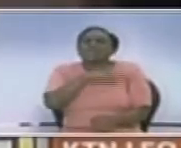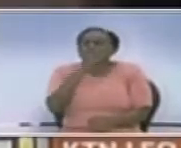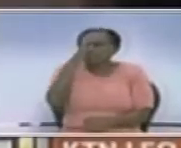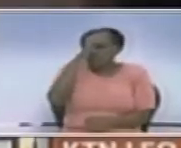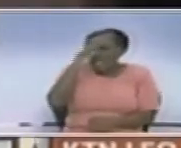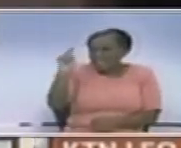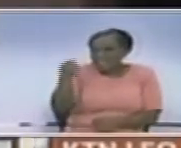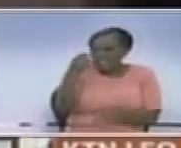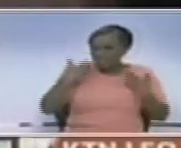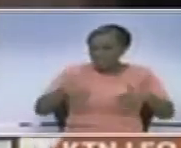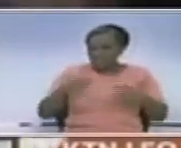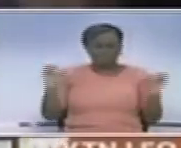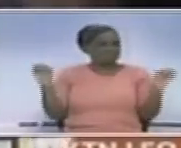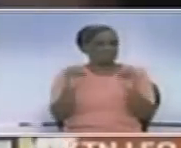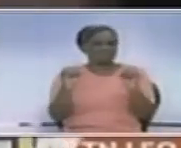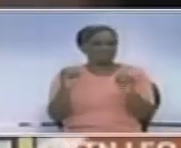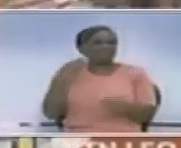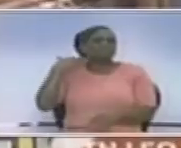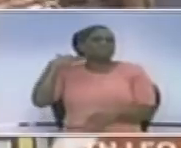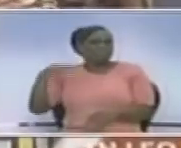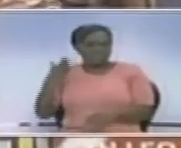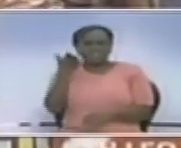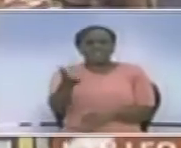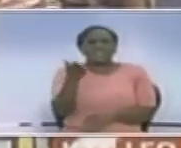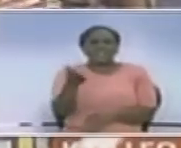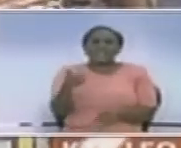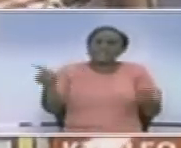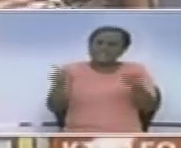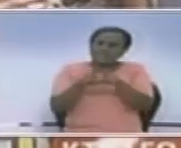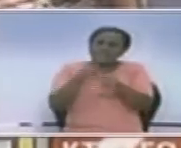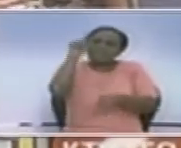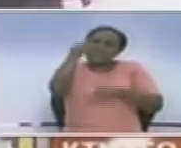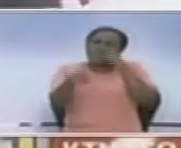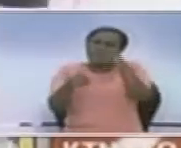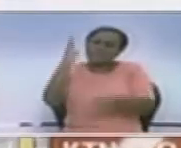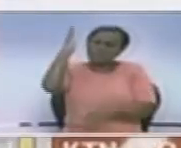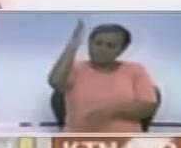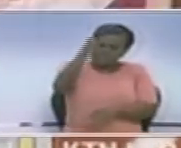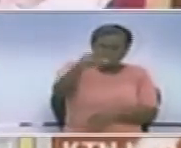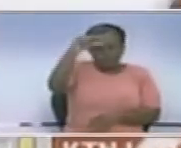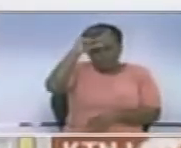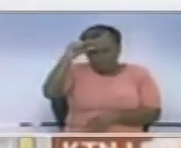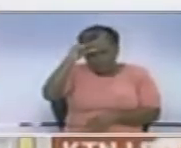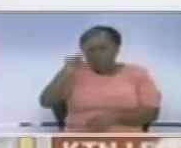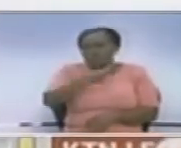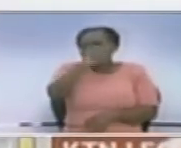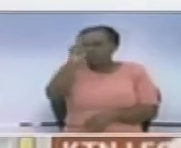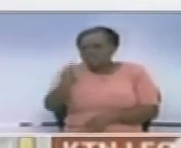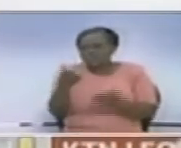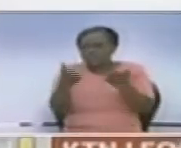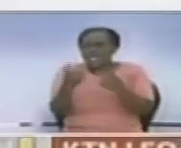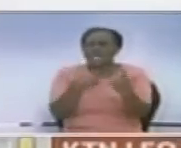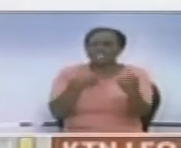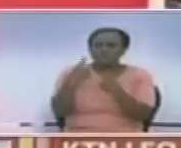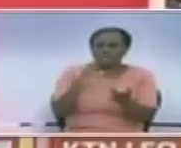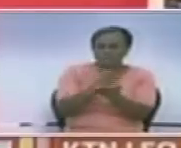wa Kenya. Ugaidi bado huko. Huku kidole cha lawama kikielekezewa serikali, suala la kuwepo kwa mazungumzo